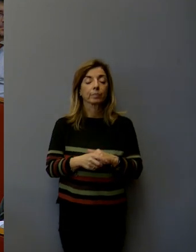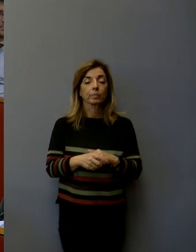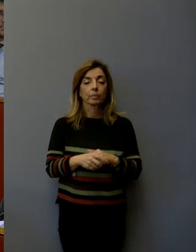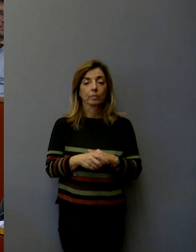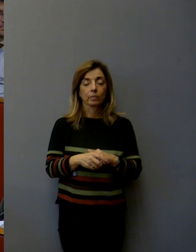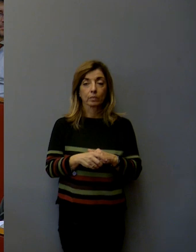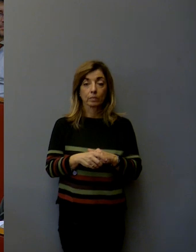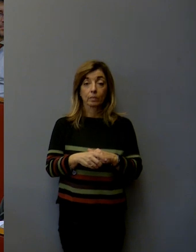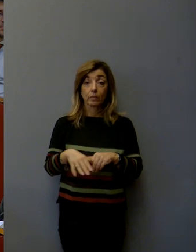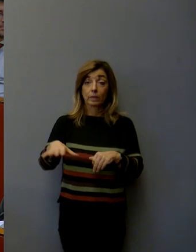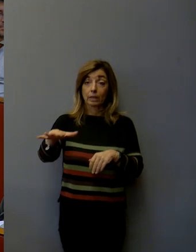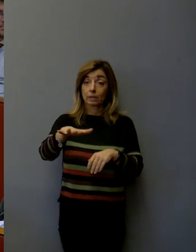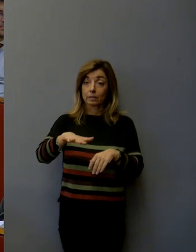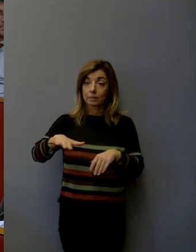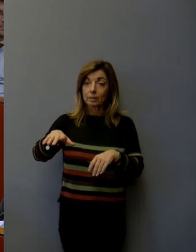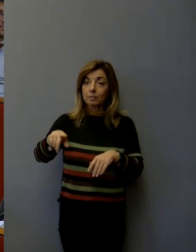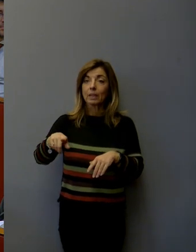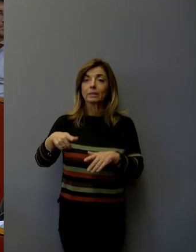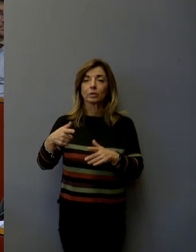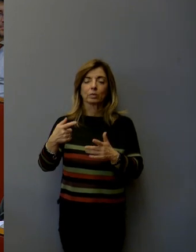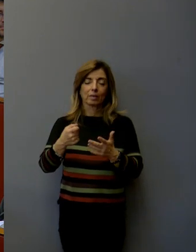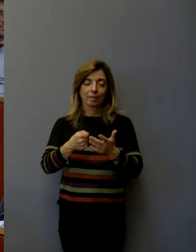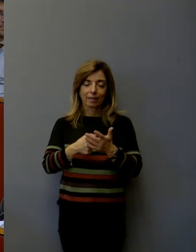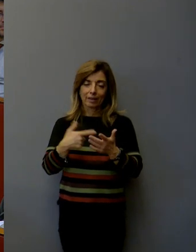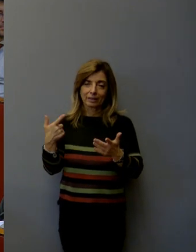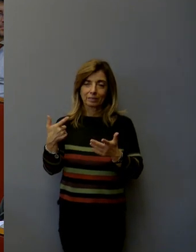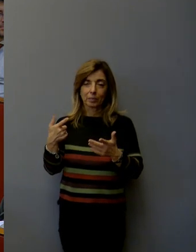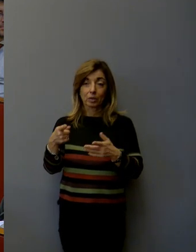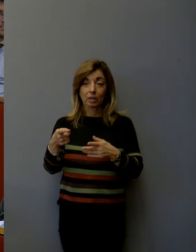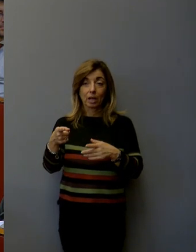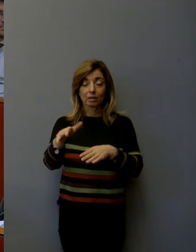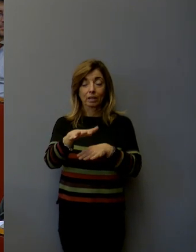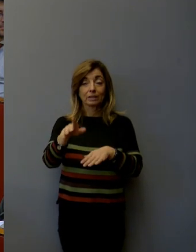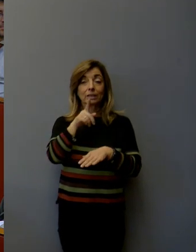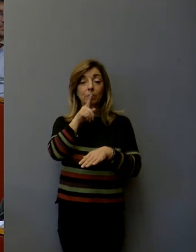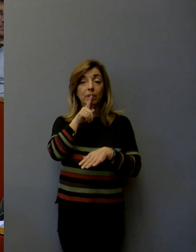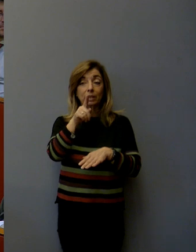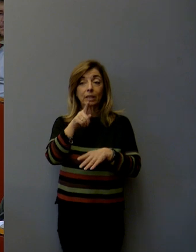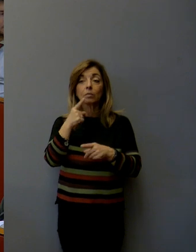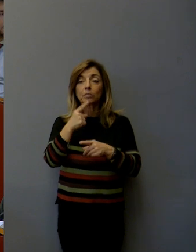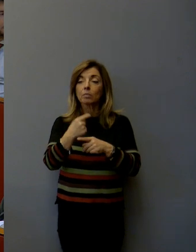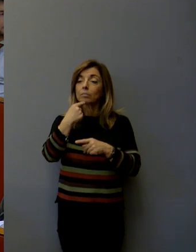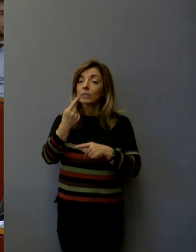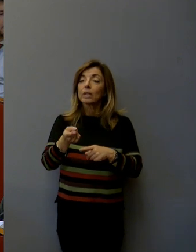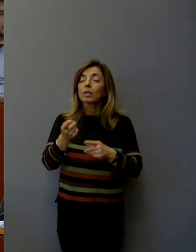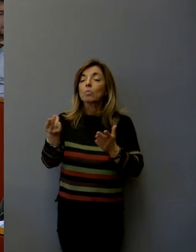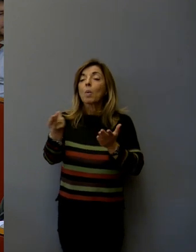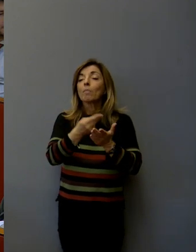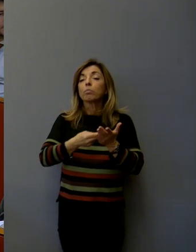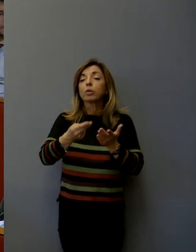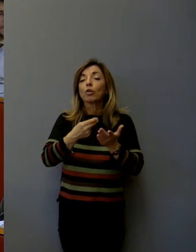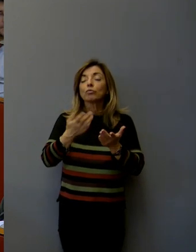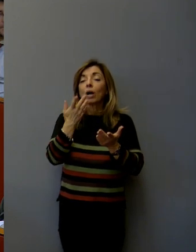molto interessante molto importante di Sampierdarena che generi di progetto abbiamo ripeto con tutte le risorse economiche